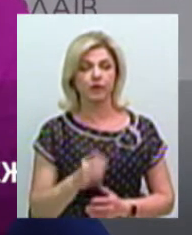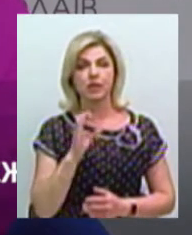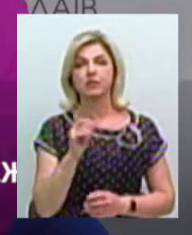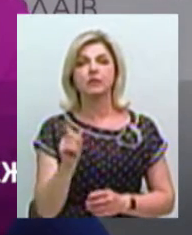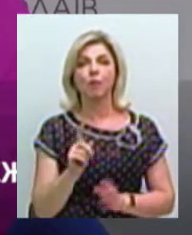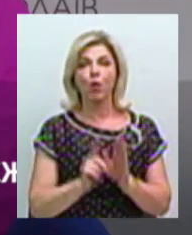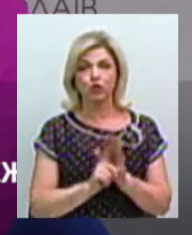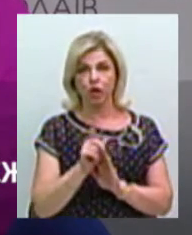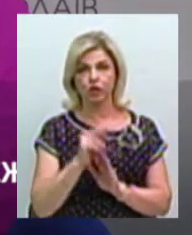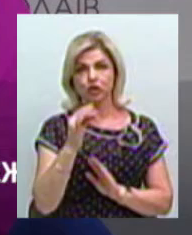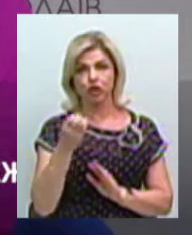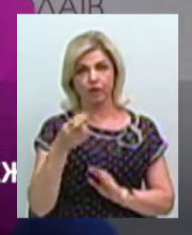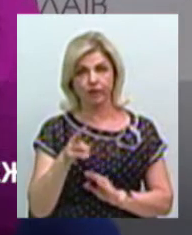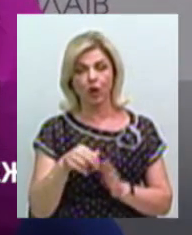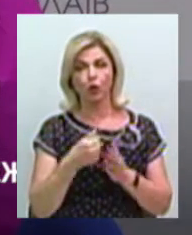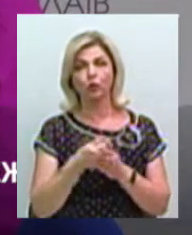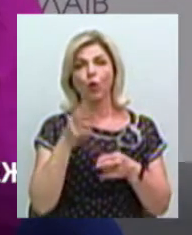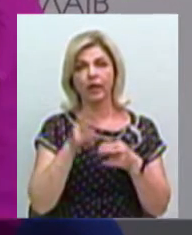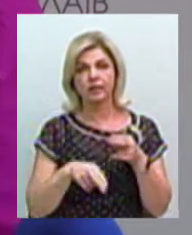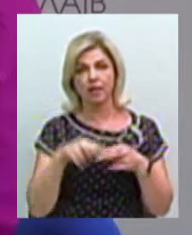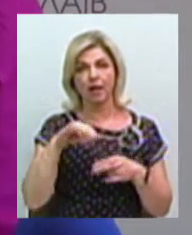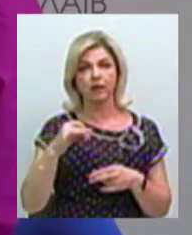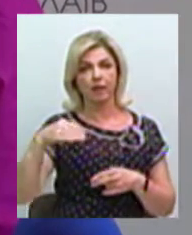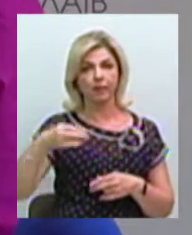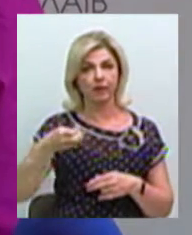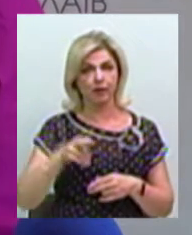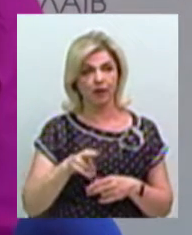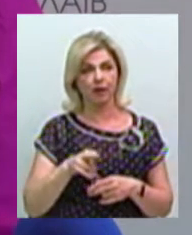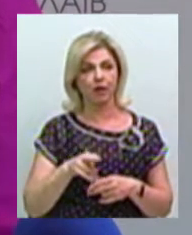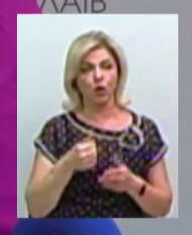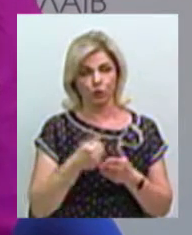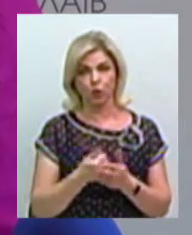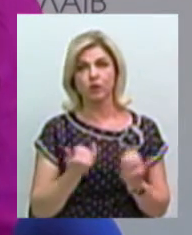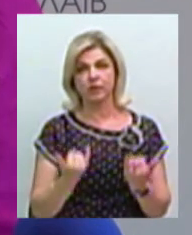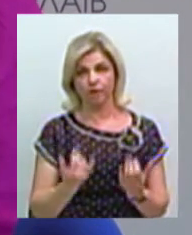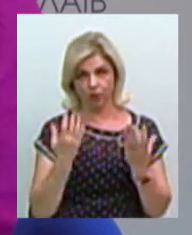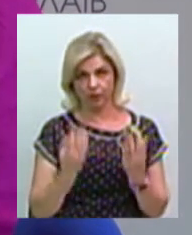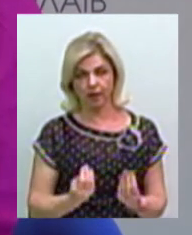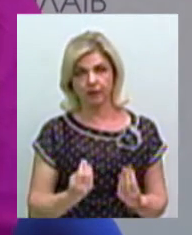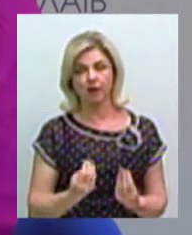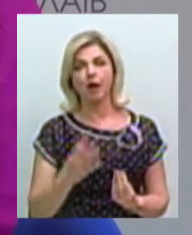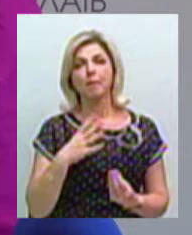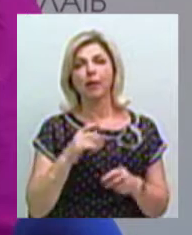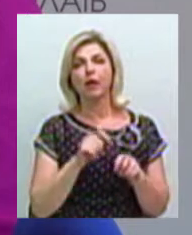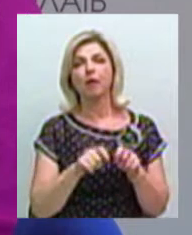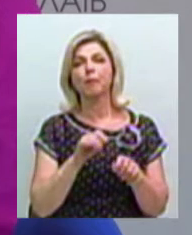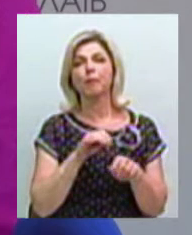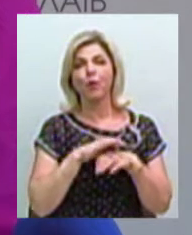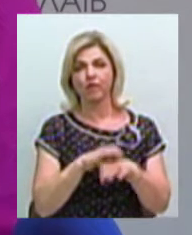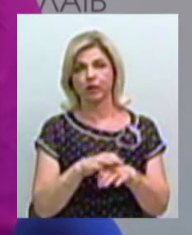початку червня і по кінець липня, а по сьогоднішній день, було проведено